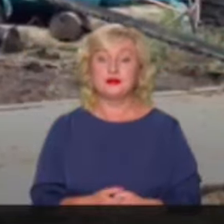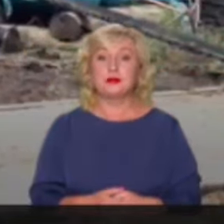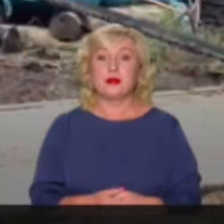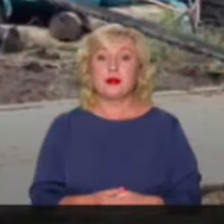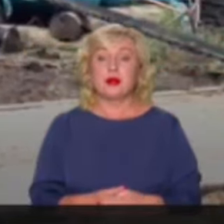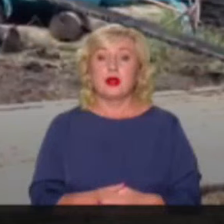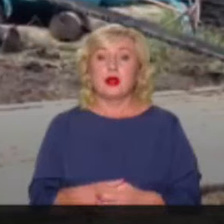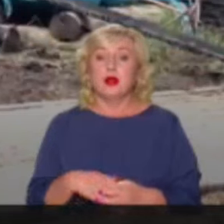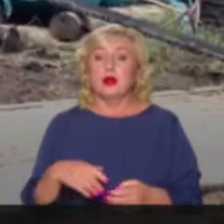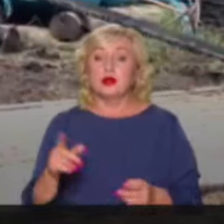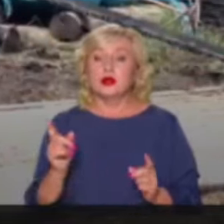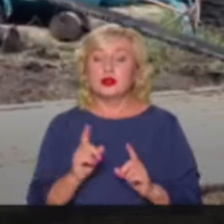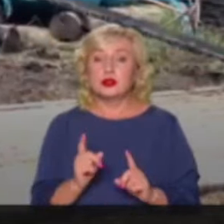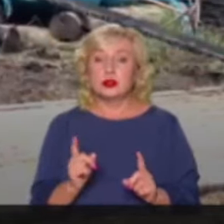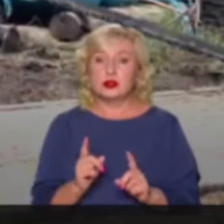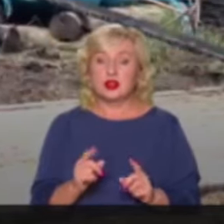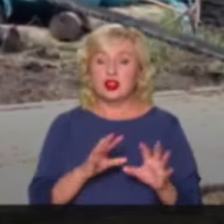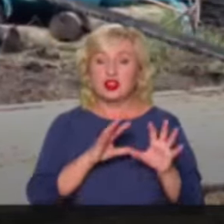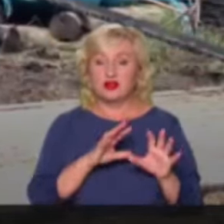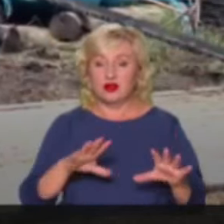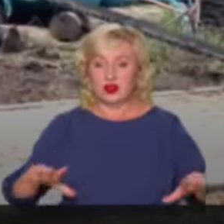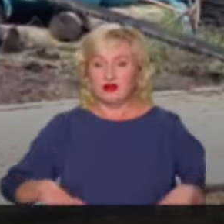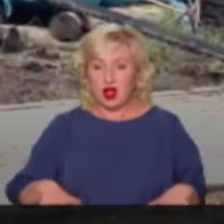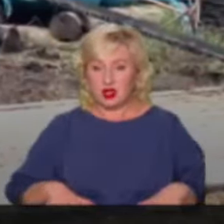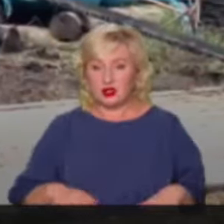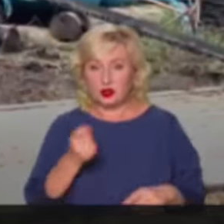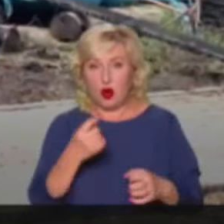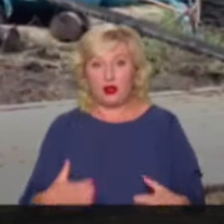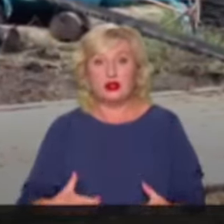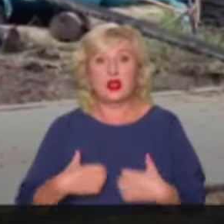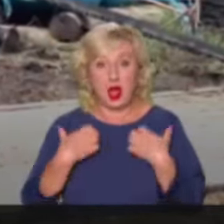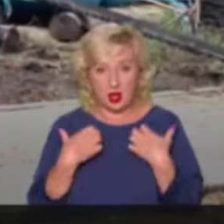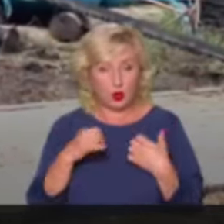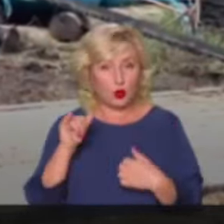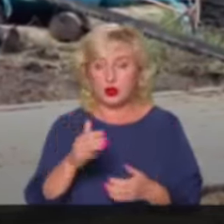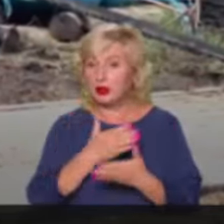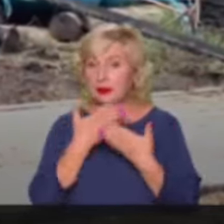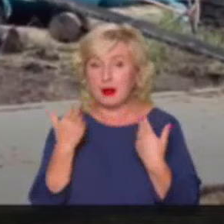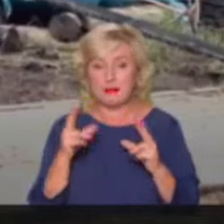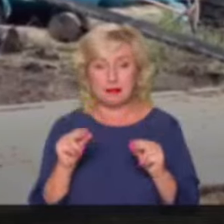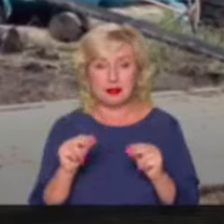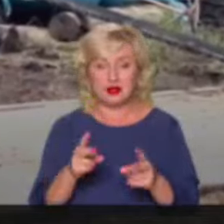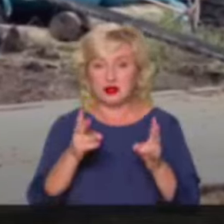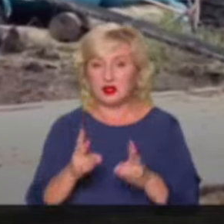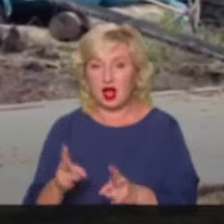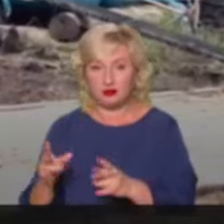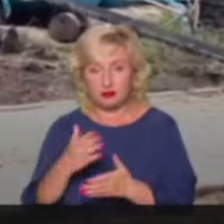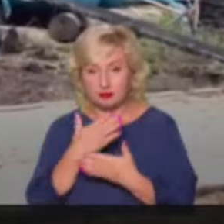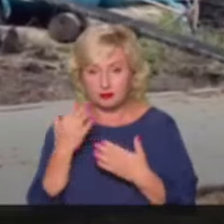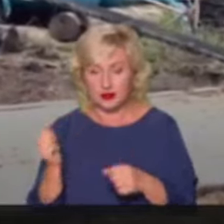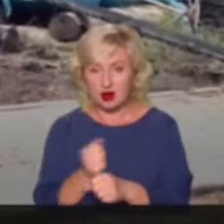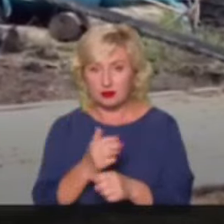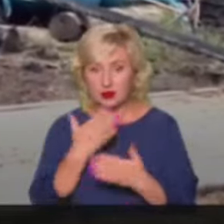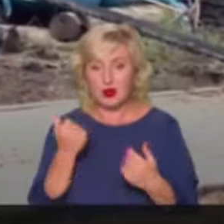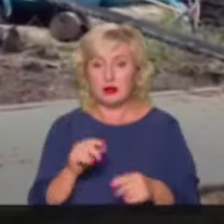Анісімов говорить, що тварини трохи налякані, але у них немає ніяких травм. Їх зараз перевели у